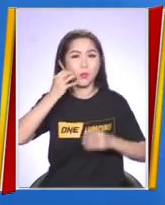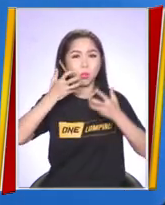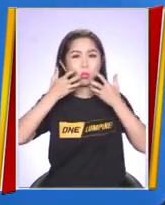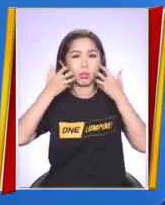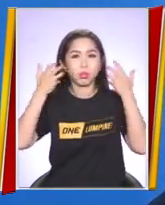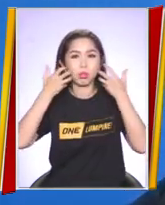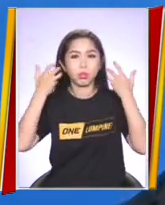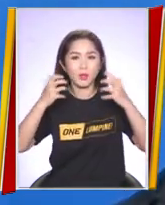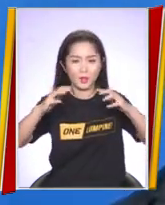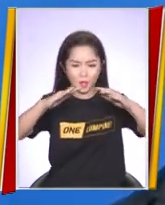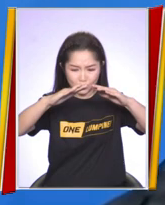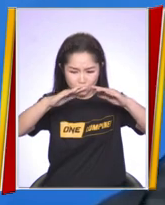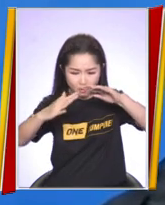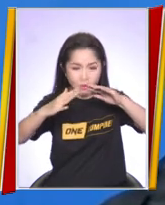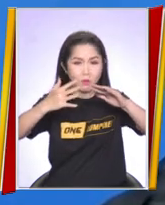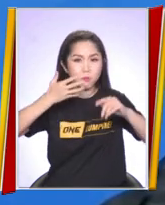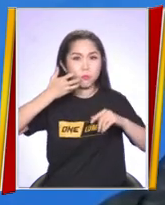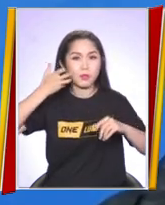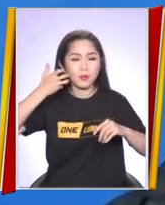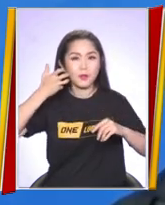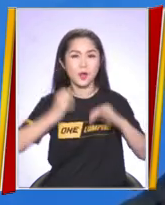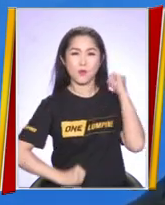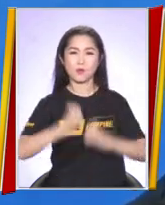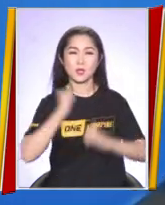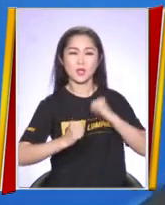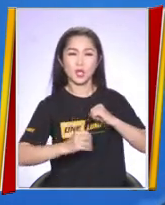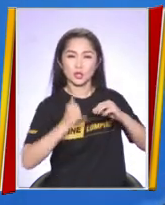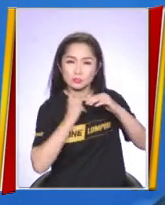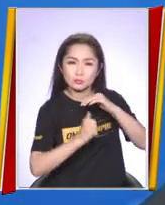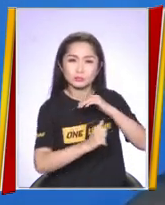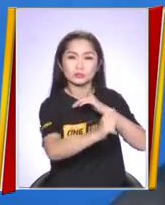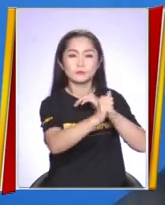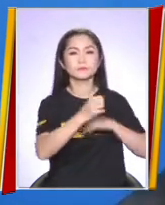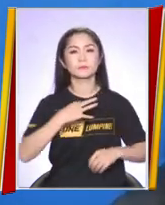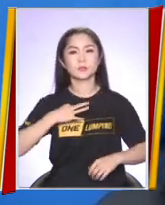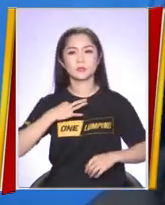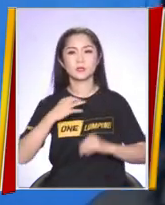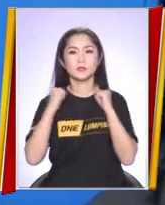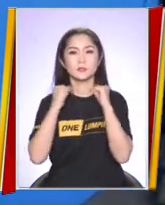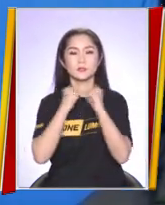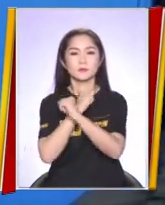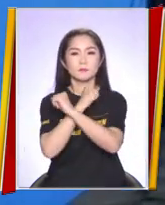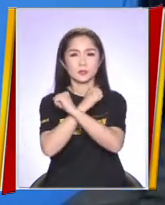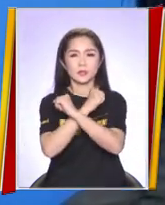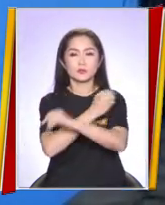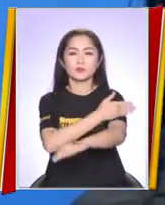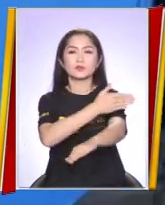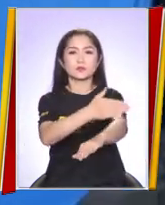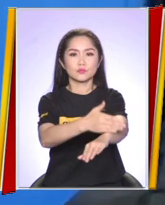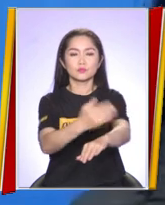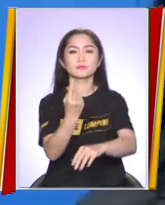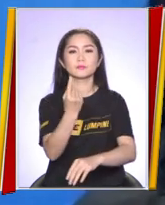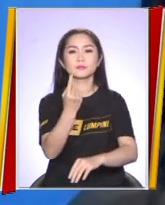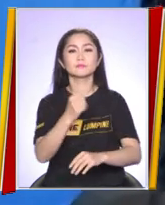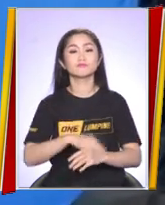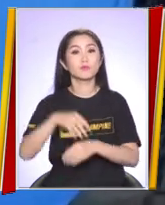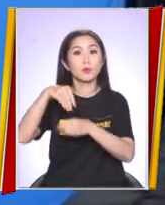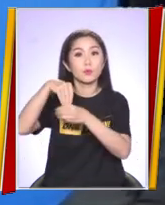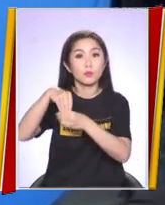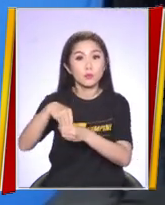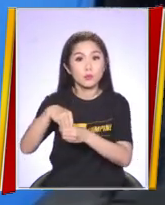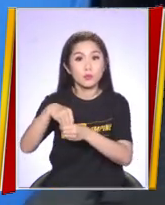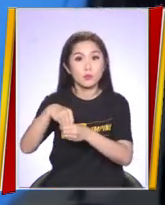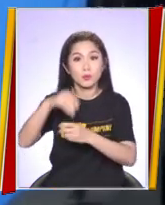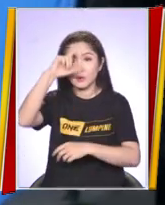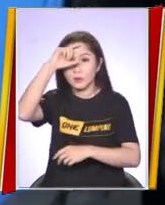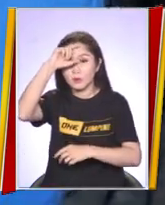ออกกันมาเลยก็จะได้แต่เสื้อกันหนาวอย่างเดียว ตุรกีมากี่ปีแล้วครับ 17ค่ะ 17เหตุการณ์นี้ที่